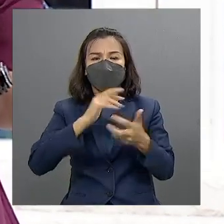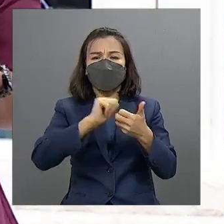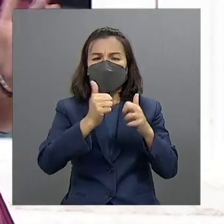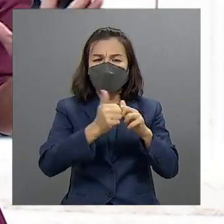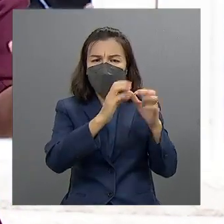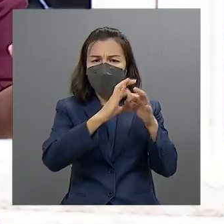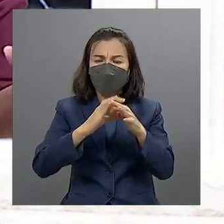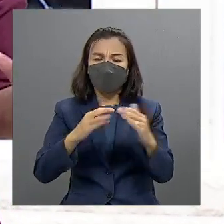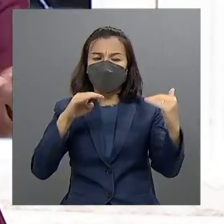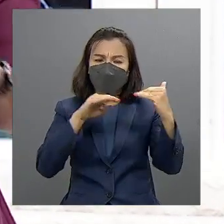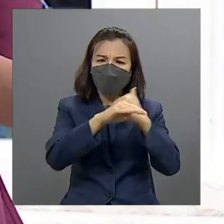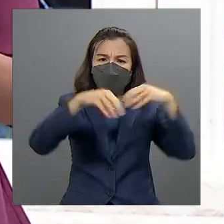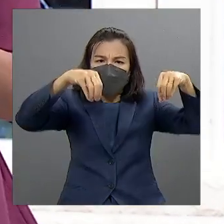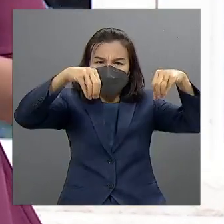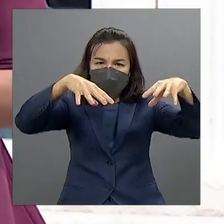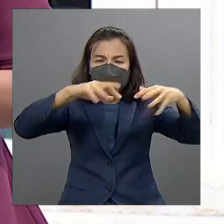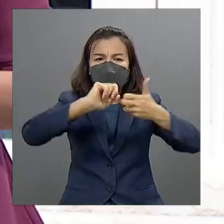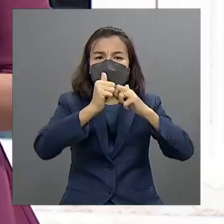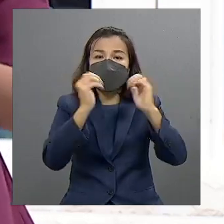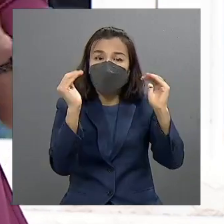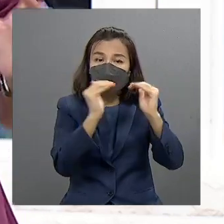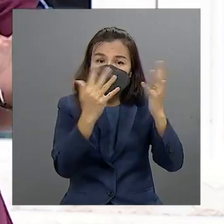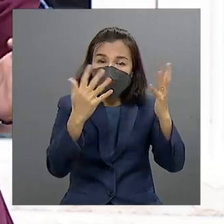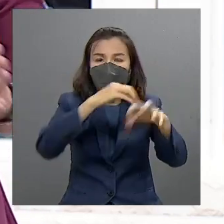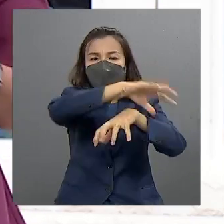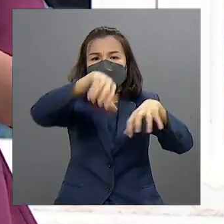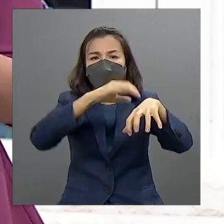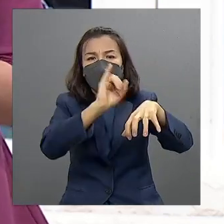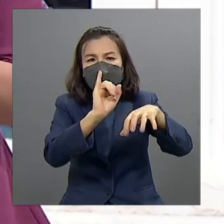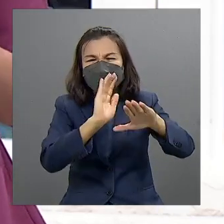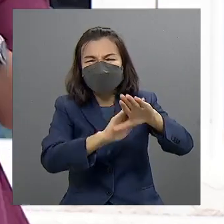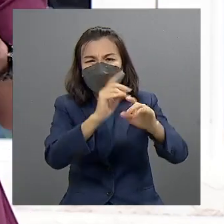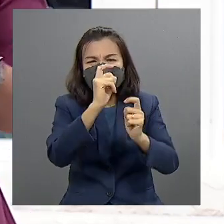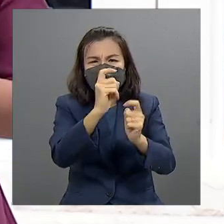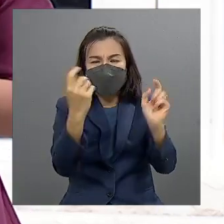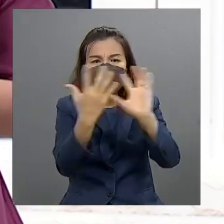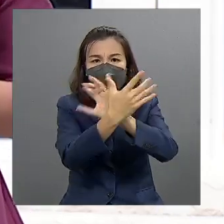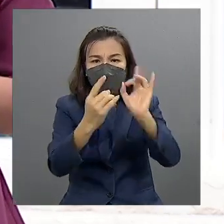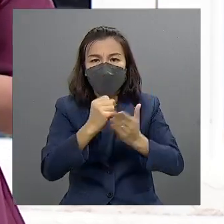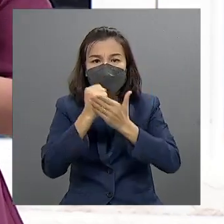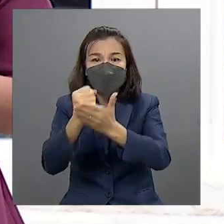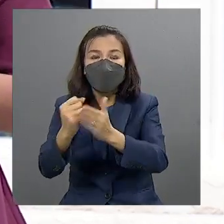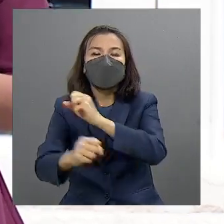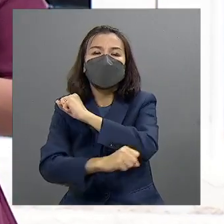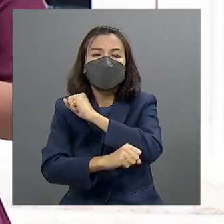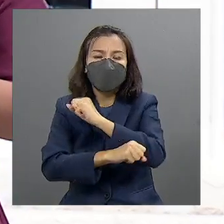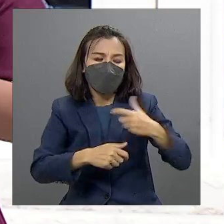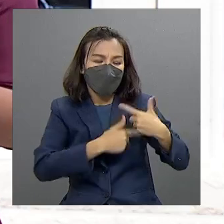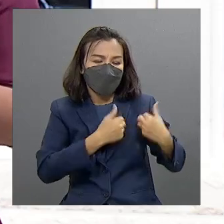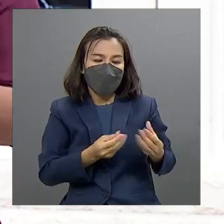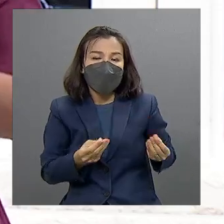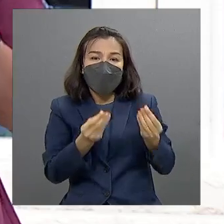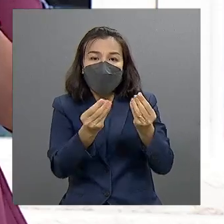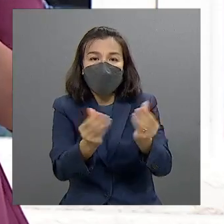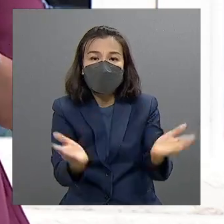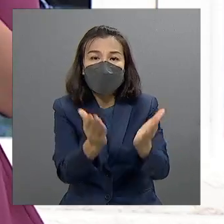ประโภคมาเดียรคามเป็ทำสิ่งแวดเราไม่พึงประสงค์อย่จะเตือนภัสังคมช่วยเหอผู้ยากร้ายให้กลงใจคนที่เป็ทุปรึกษาปัหากฎ